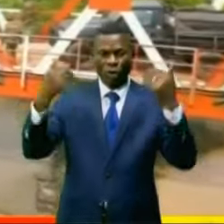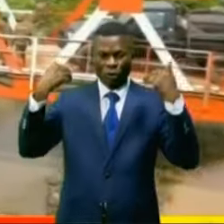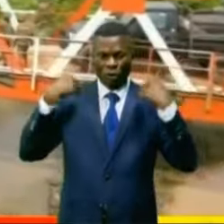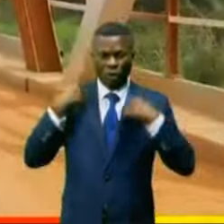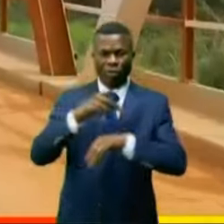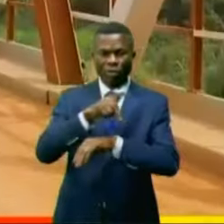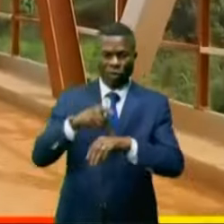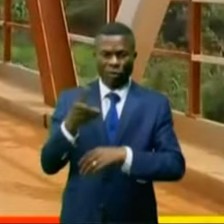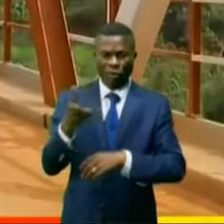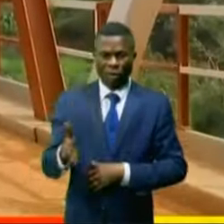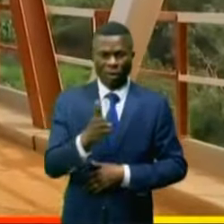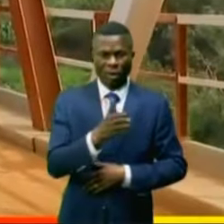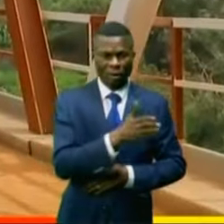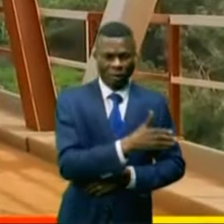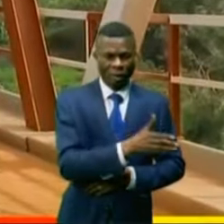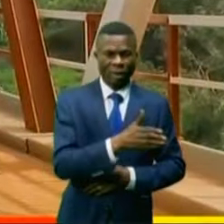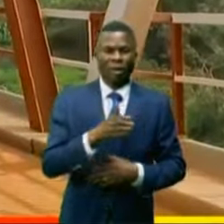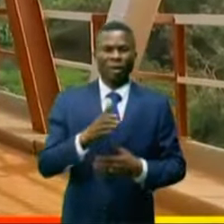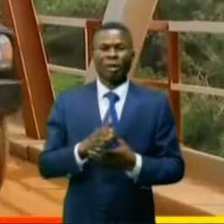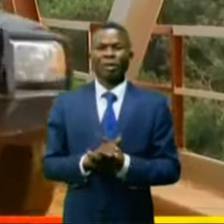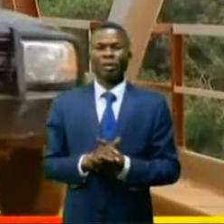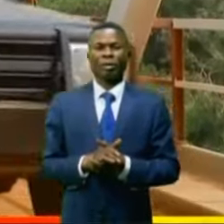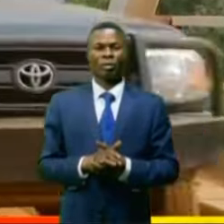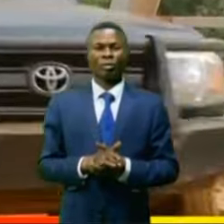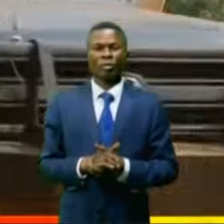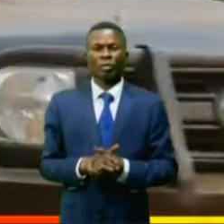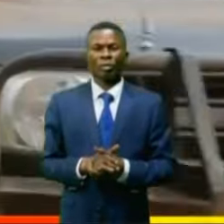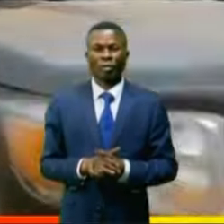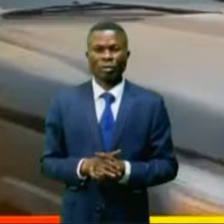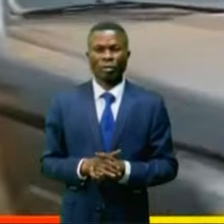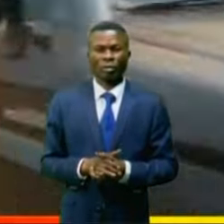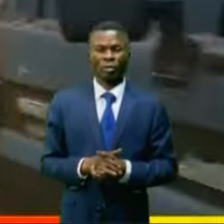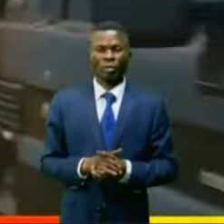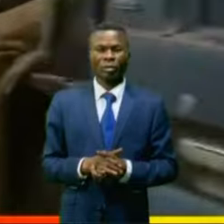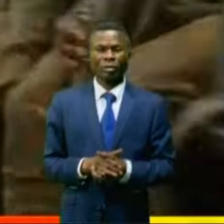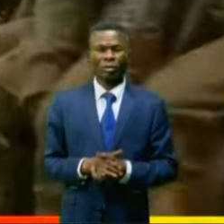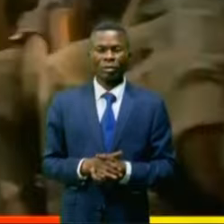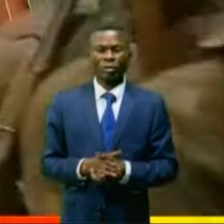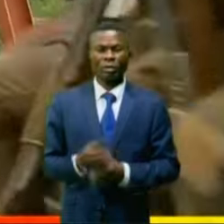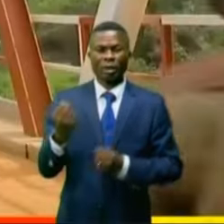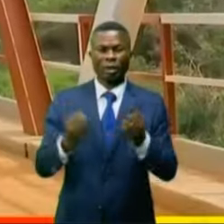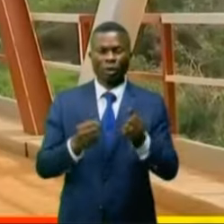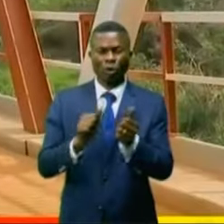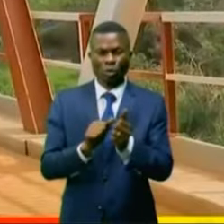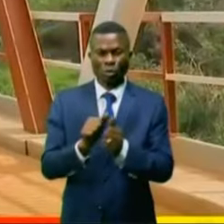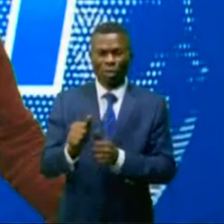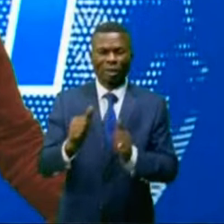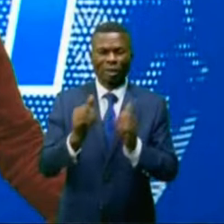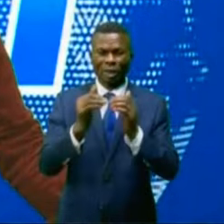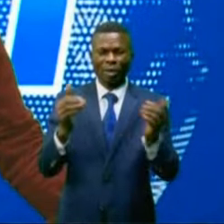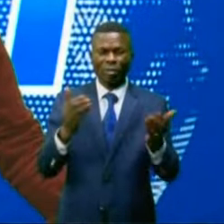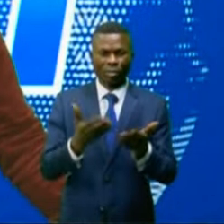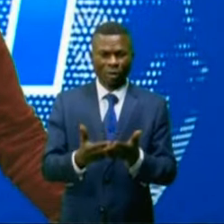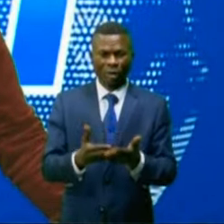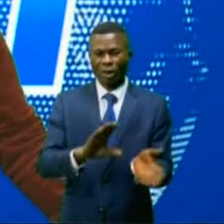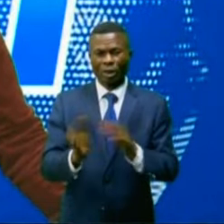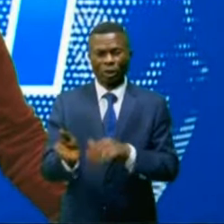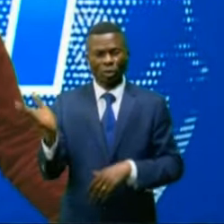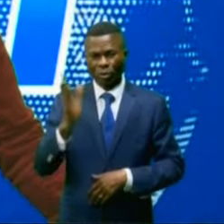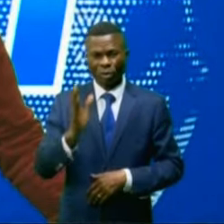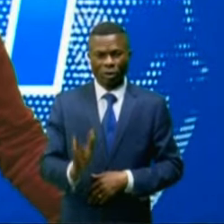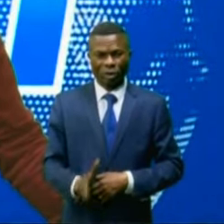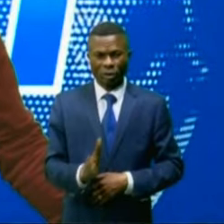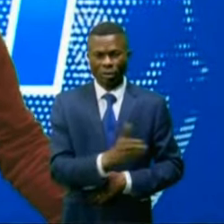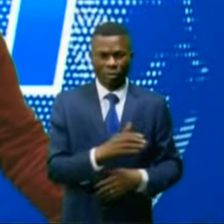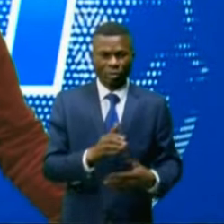militaire et ses partenaires. Tout ceci réduit le délai d'intervention en cas de problèmes sécuritaires. Après Durba,